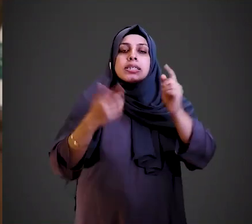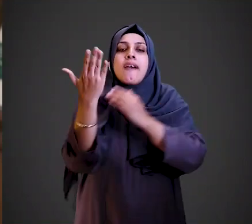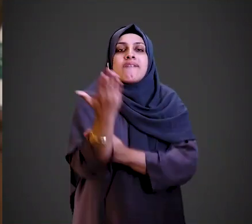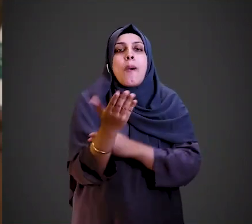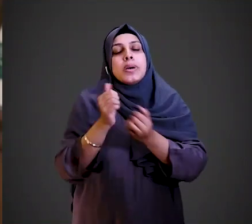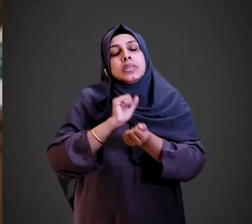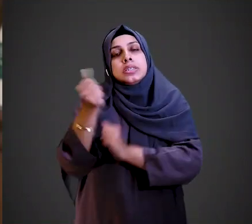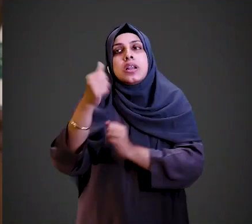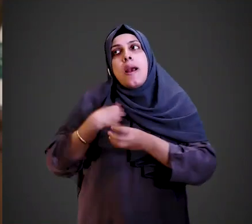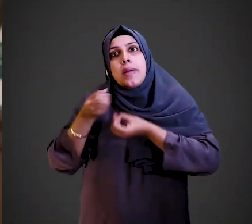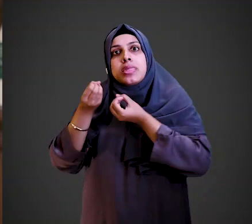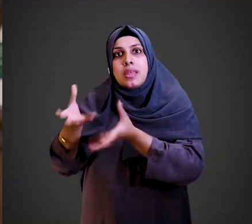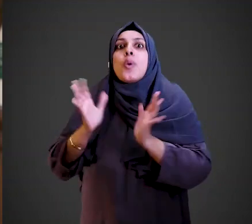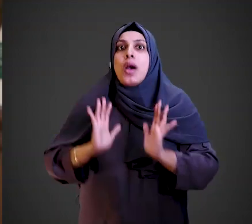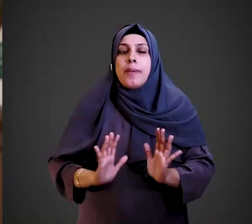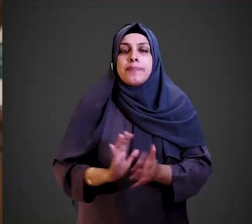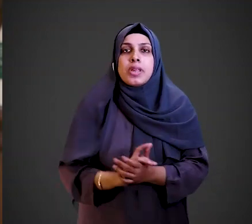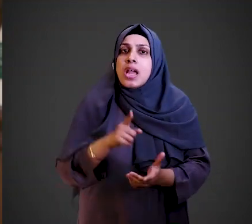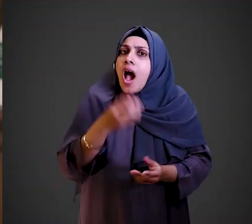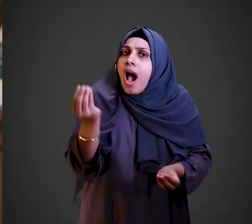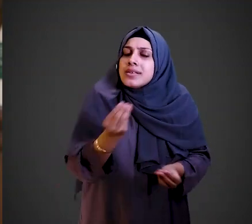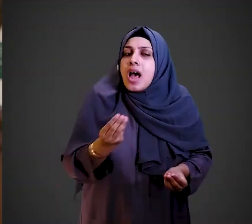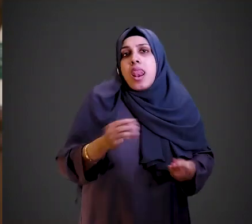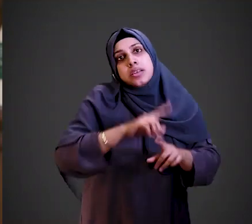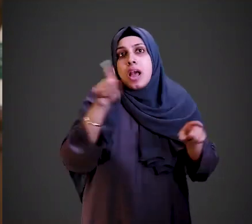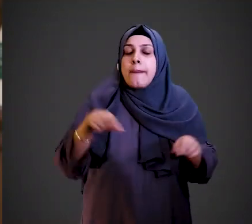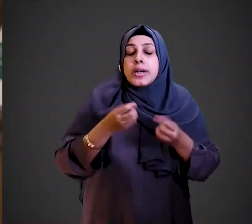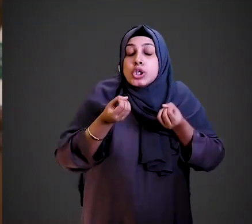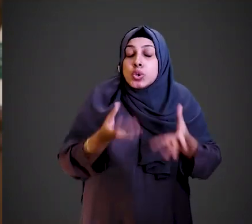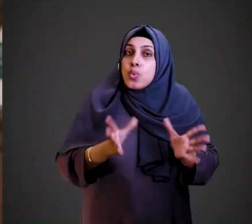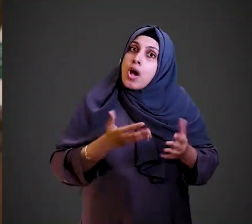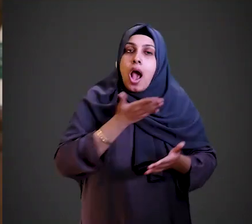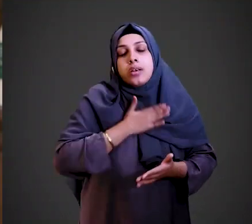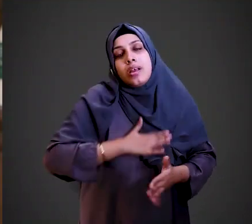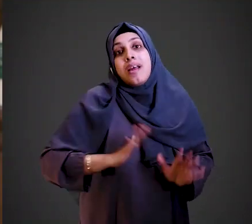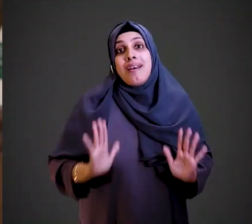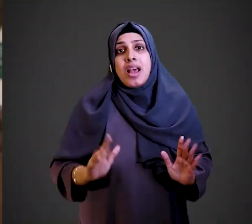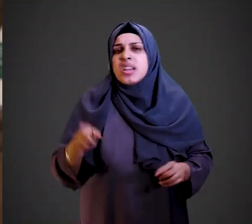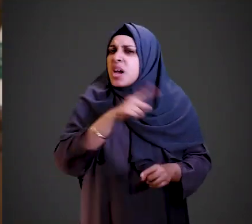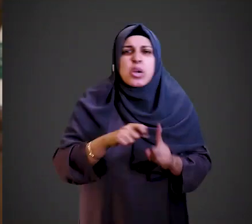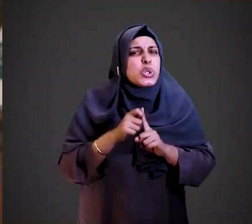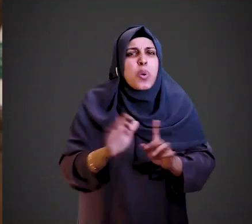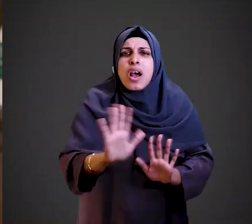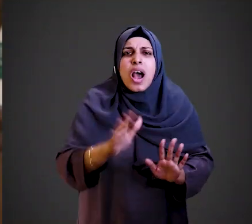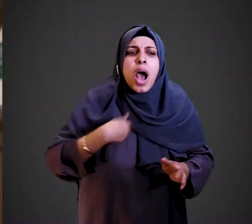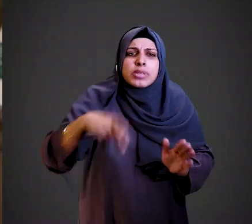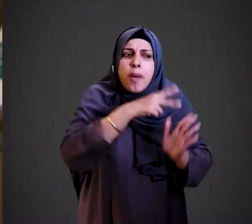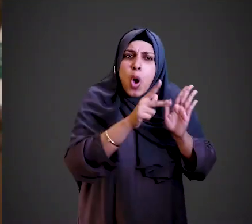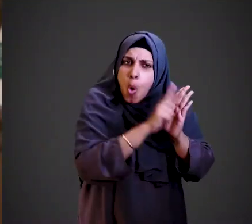ایگزیمپشن سرٹیفکیٹ جو ہے وہ انٹروڈیوس کر سکتے ہیں. تو یہ ایک آسانی پیدا کرنے کا طریقہ. اس میں ضروری نہیں ہے کہ